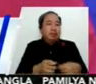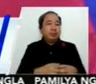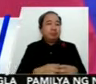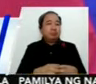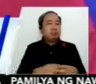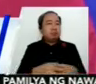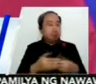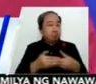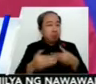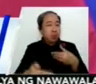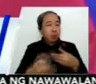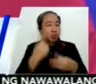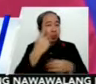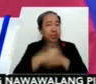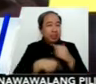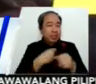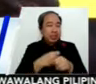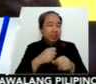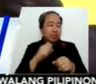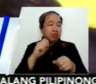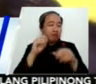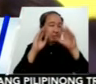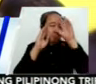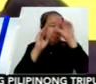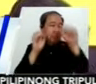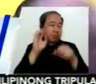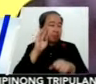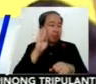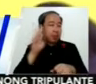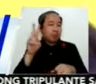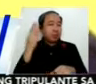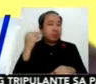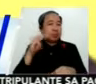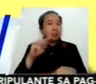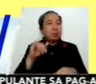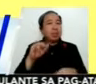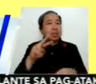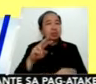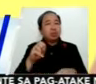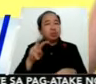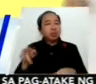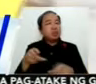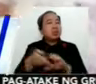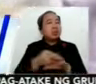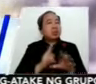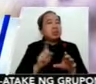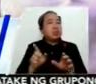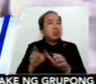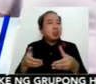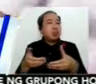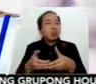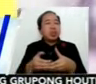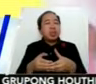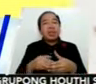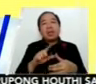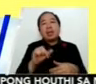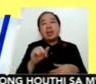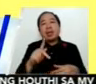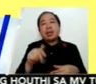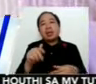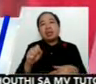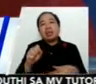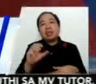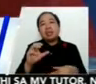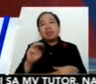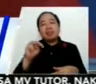Administrasyon Marcos noong May 2023. Nagbitiw si VP Sara bilang miyembro ng Partidong Lakas CMD kung saan siya noon ang